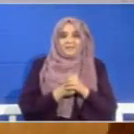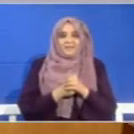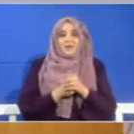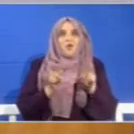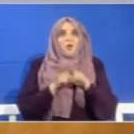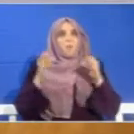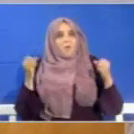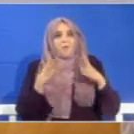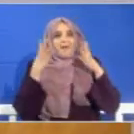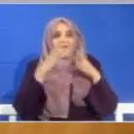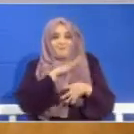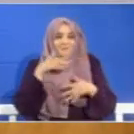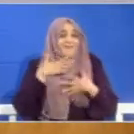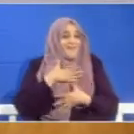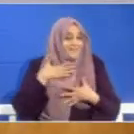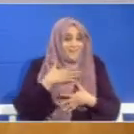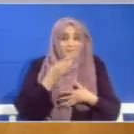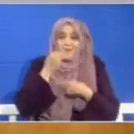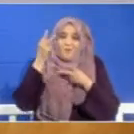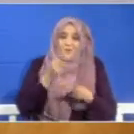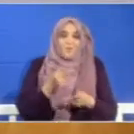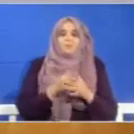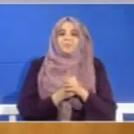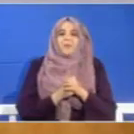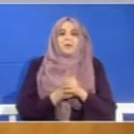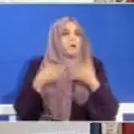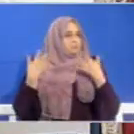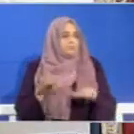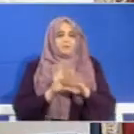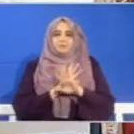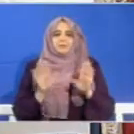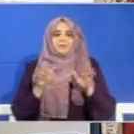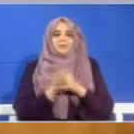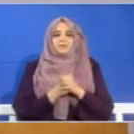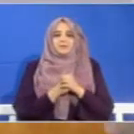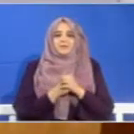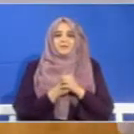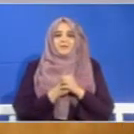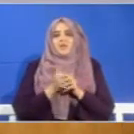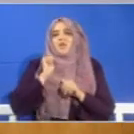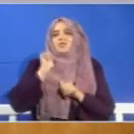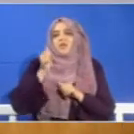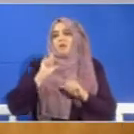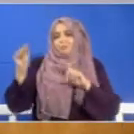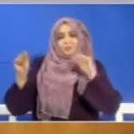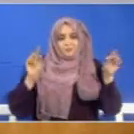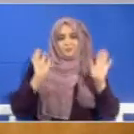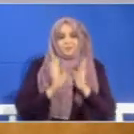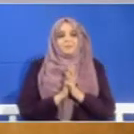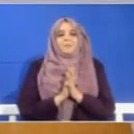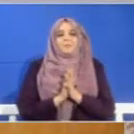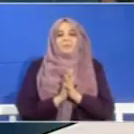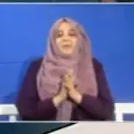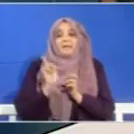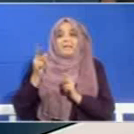البيت وفرح به أهل البيت وانتهى الأمر، خلاص انتهت الضيافة كل واحد راح لحاله. نعم.